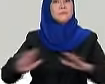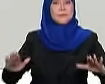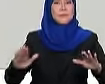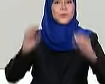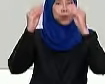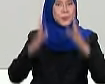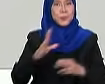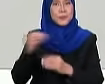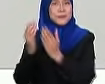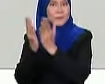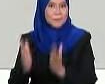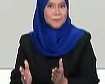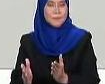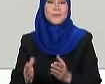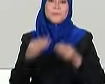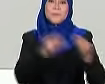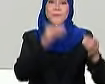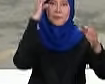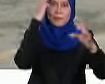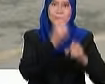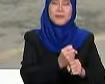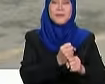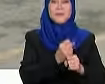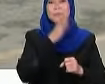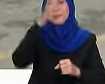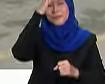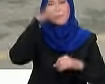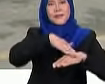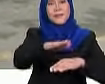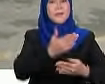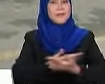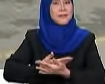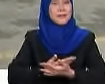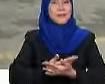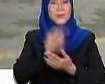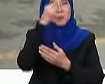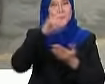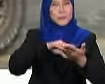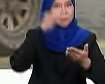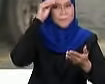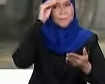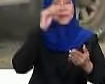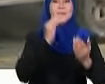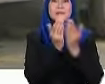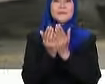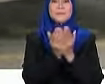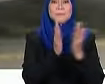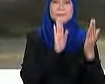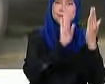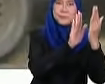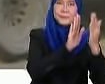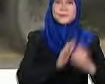malah memberi keyakinan kepada ibubapa untuk menghantar anak masing-masing mengikuti sesi pengajaran dan pembelajaran secara